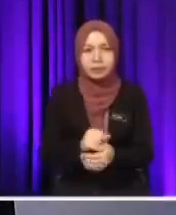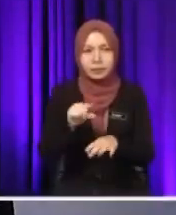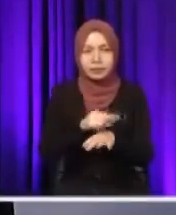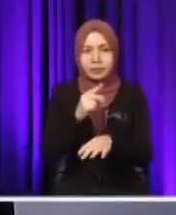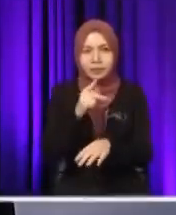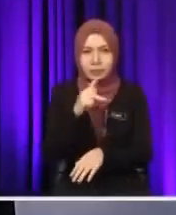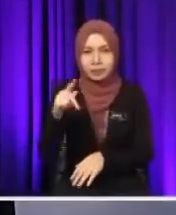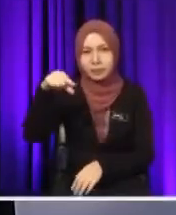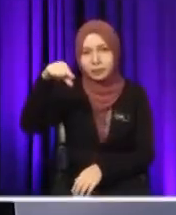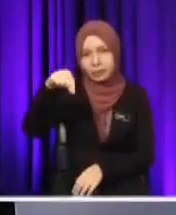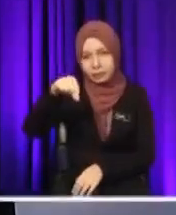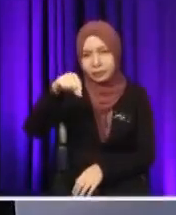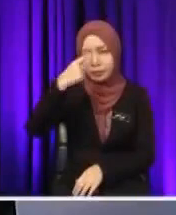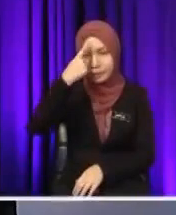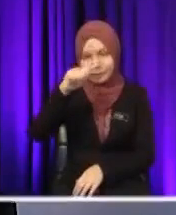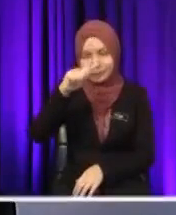Boleh tak?